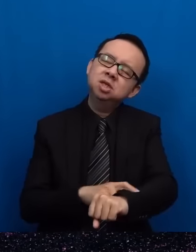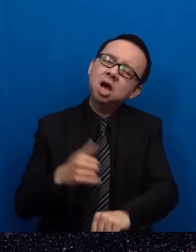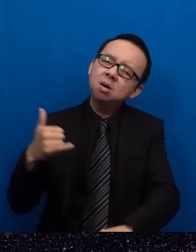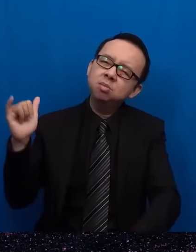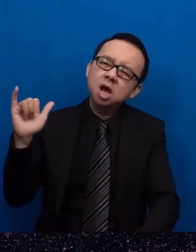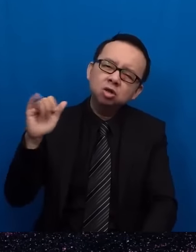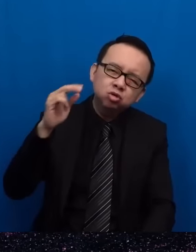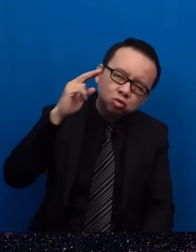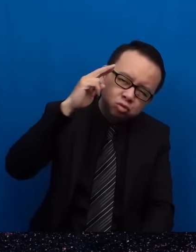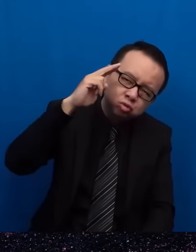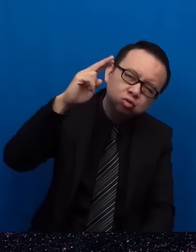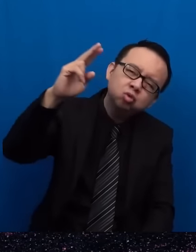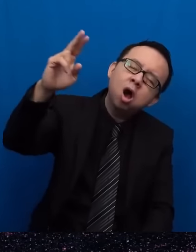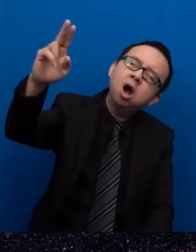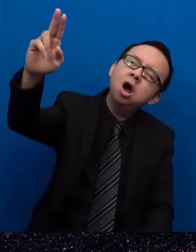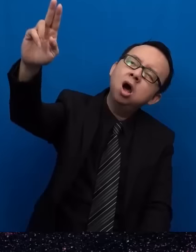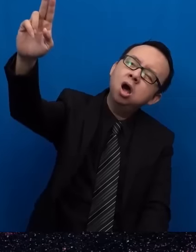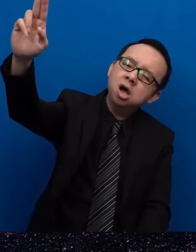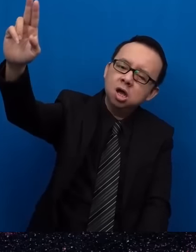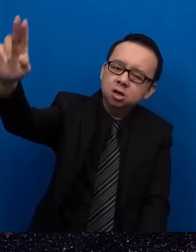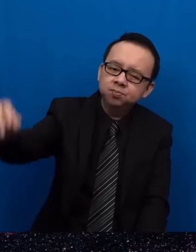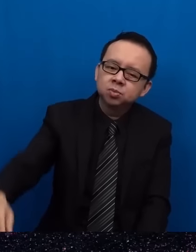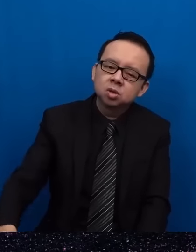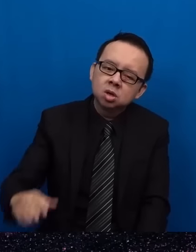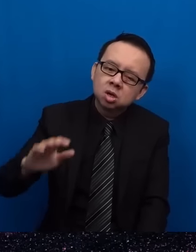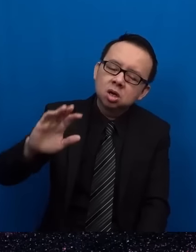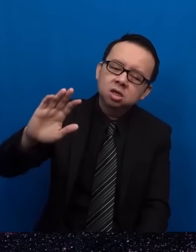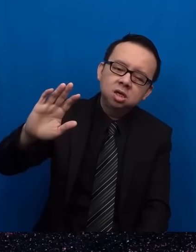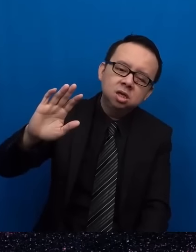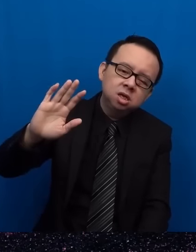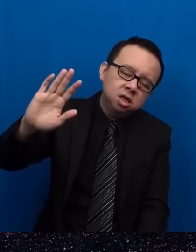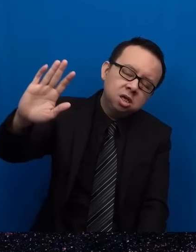Setiap jam ya Tuhan,